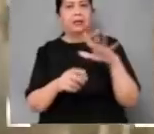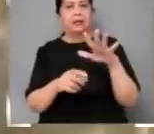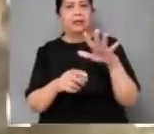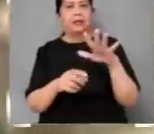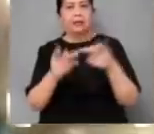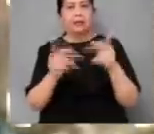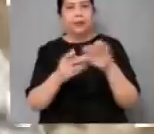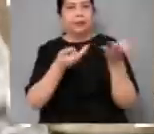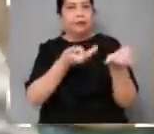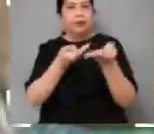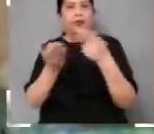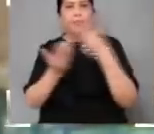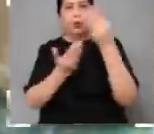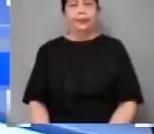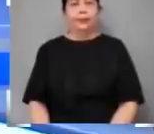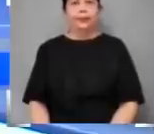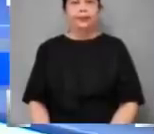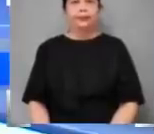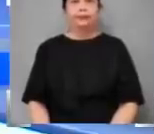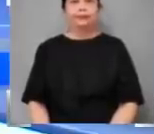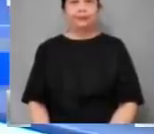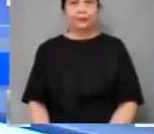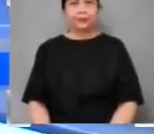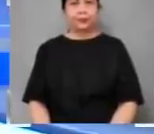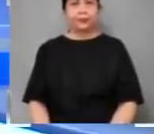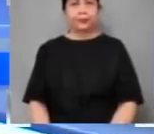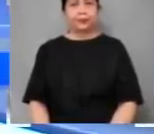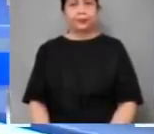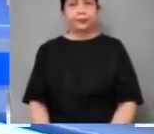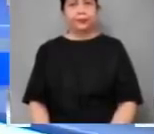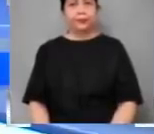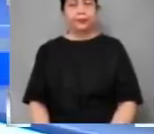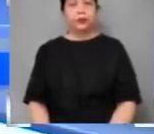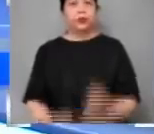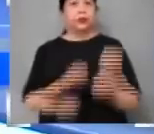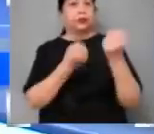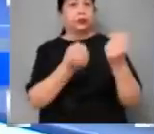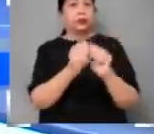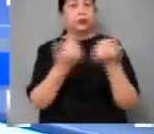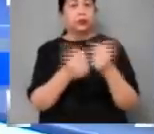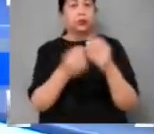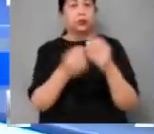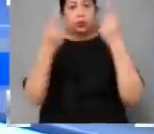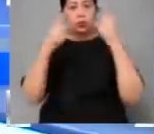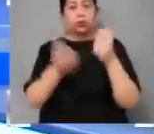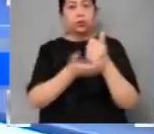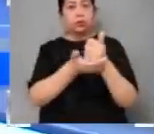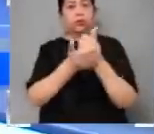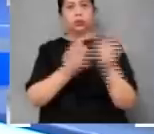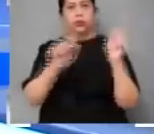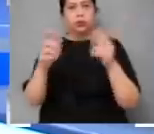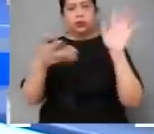Ako si Emil Sumangi, lang inyo, Saksi. Mga mungkay, kung paano mas epektibo makakatugon sa mga parating na sakuna